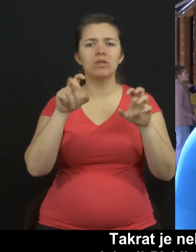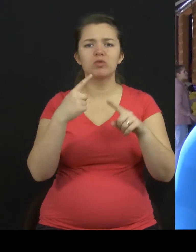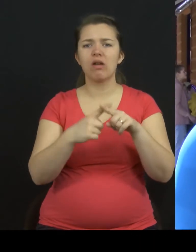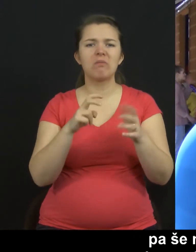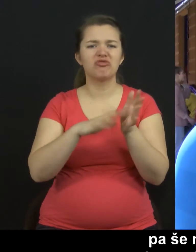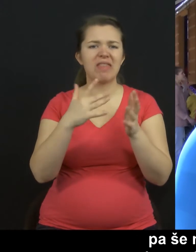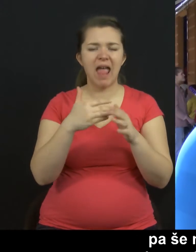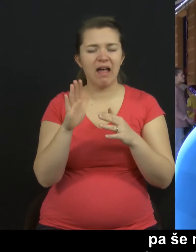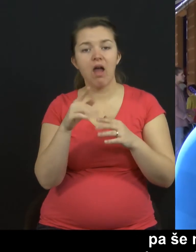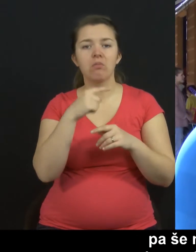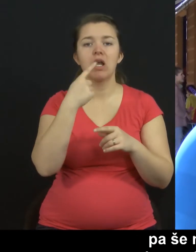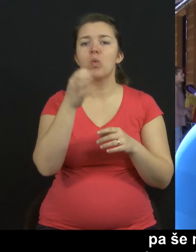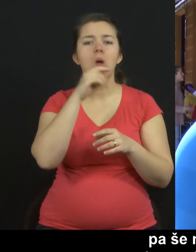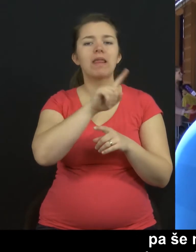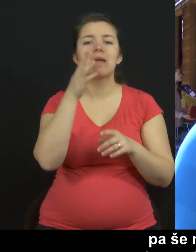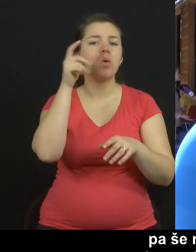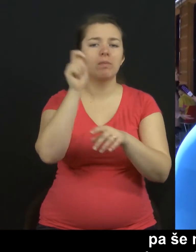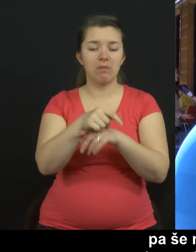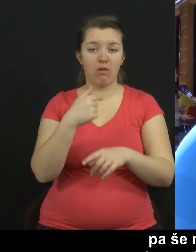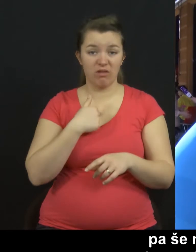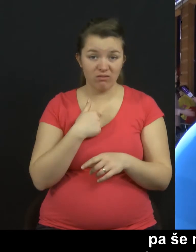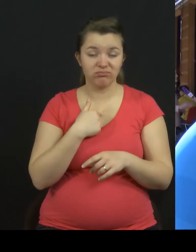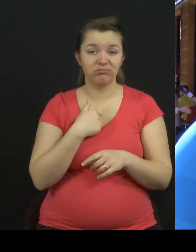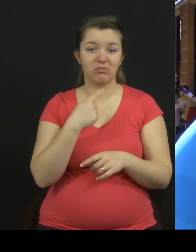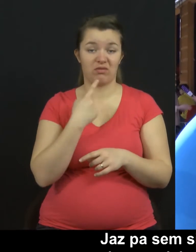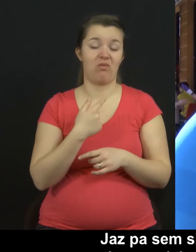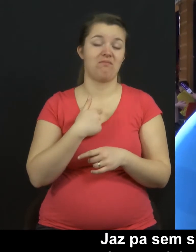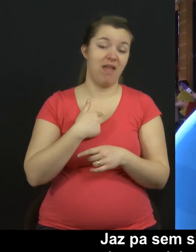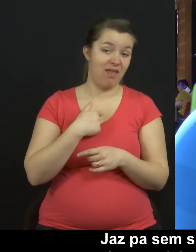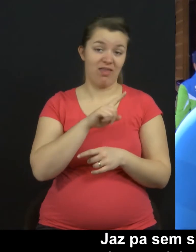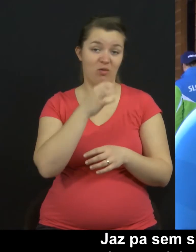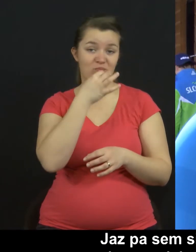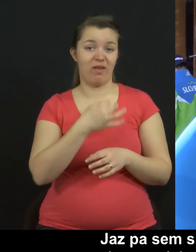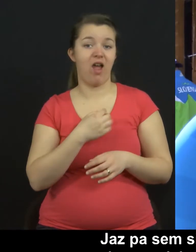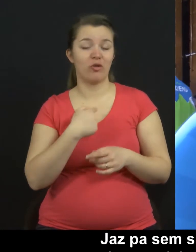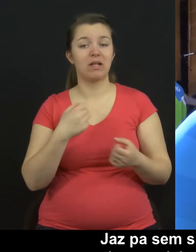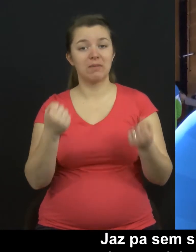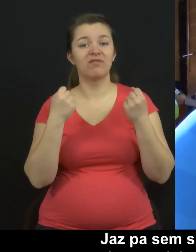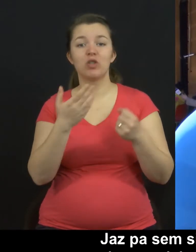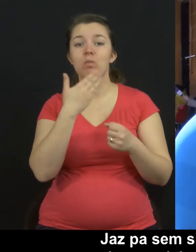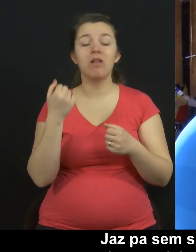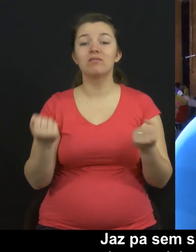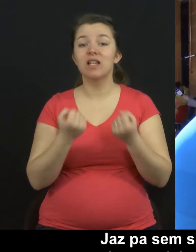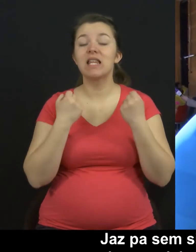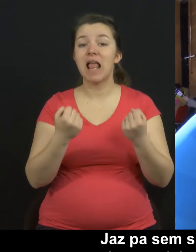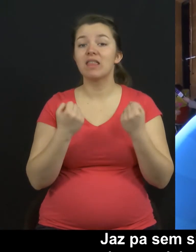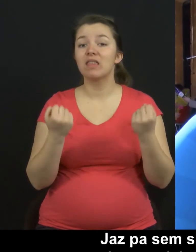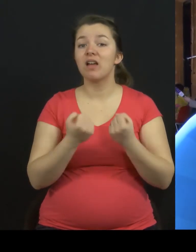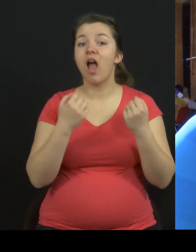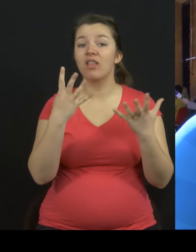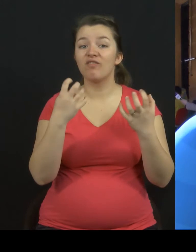uri 800 krat pa še neki. Pa je rekel, da ga Beno premagal, jaz sem pa rekel, čak, ni mene prašil, pa sem dvignil brez